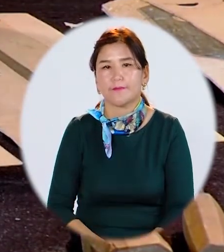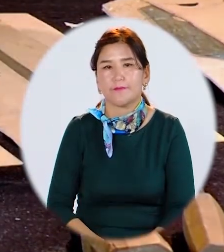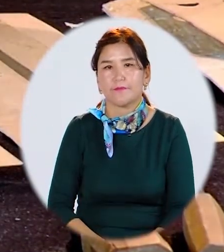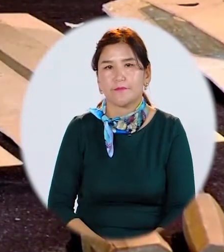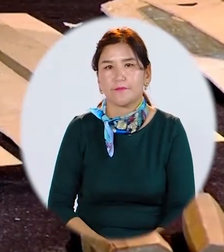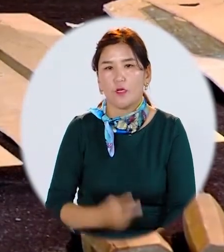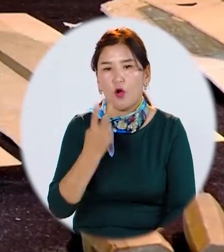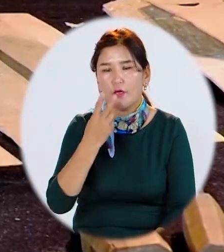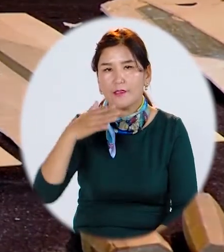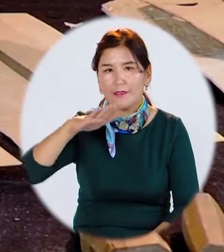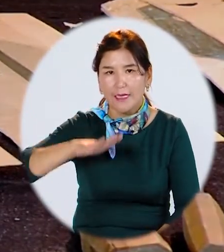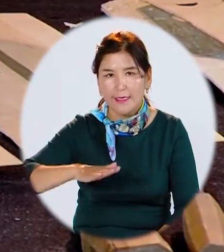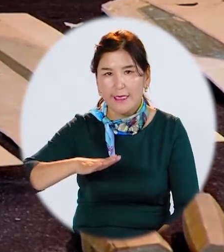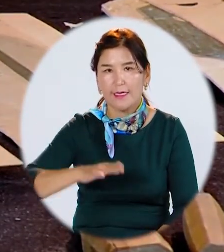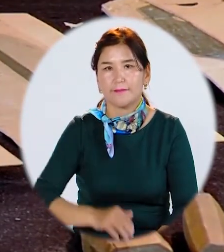Хоёр дарлаа.